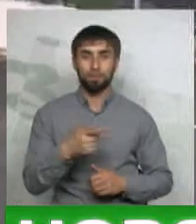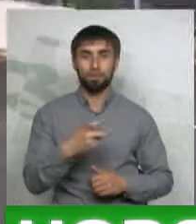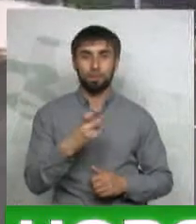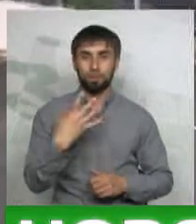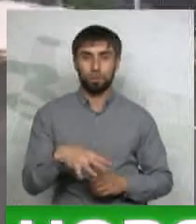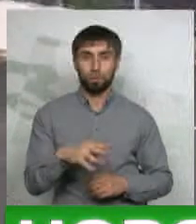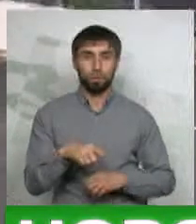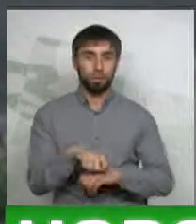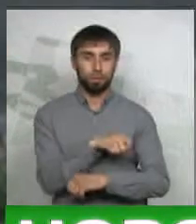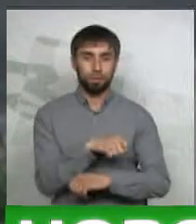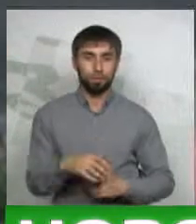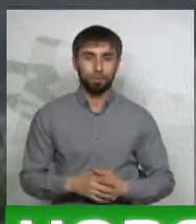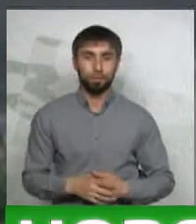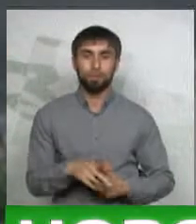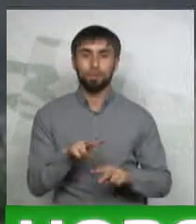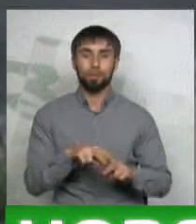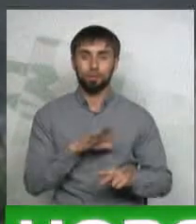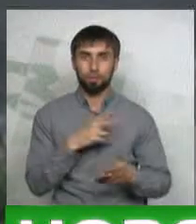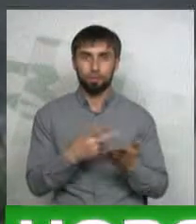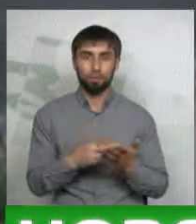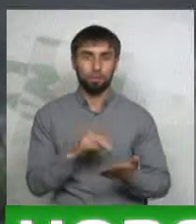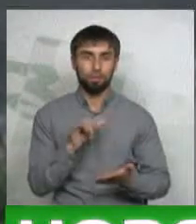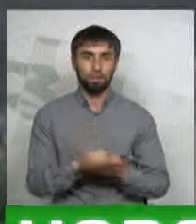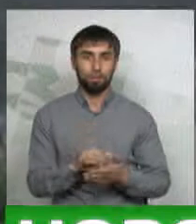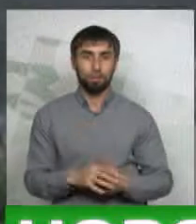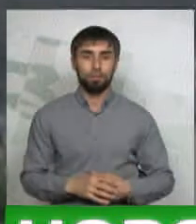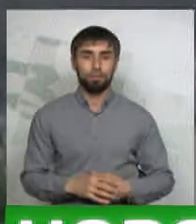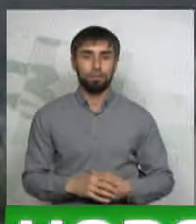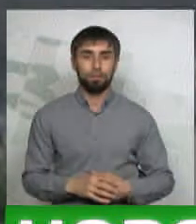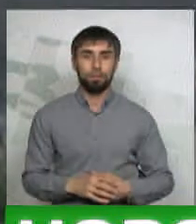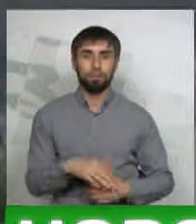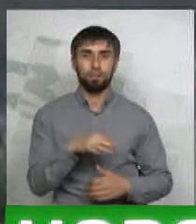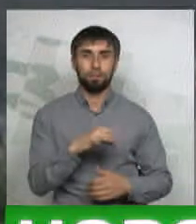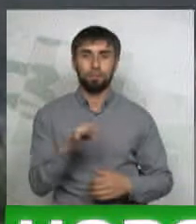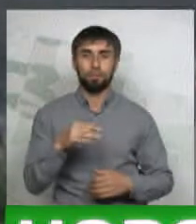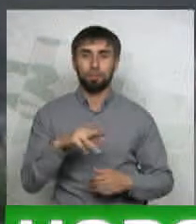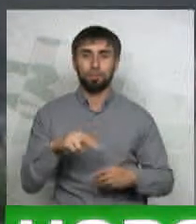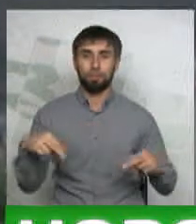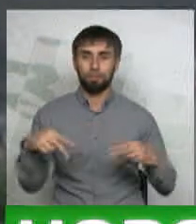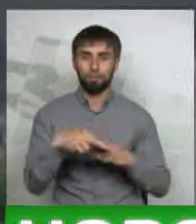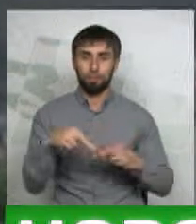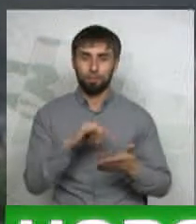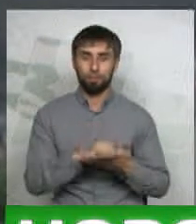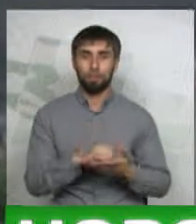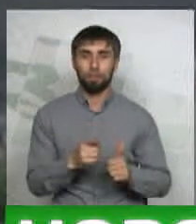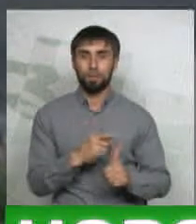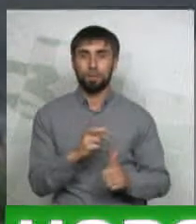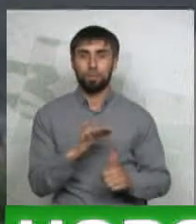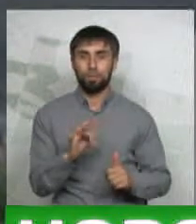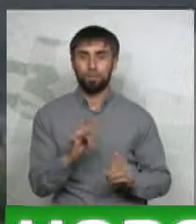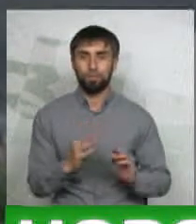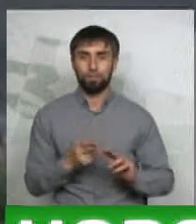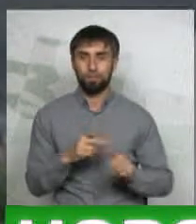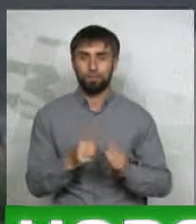1240 метров. Здесь было предусмотрено устройство тротуара для пешеходов с устройством бордюра. Более